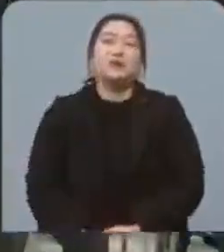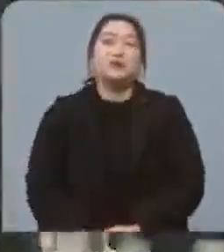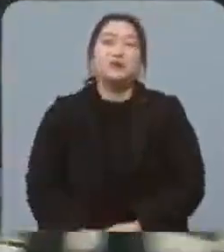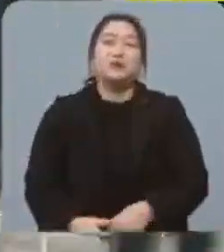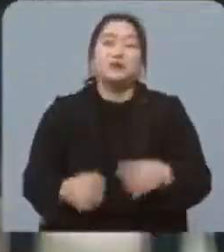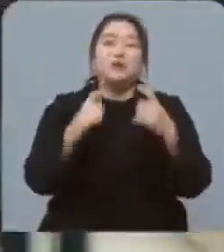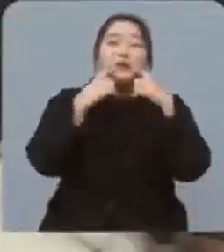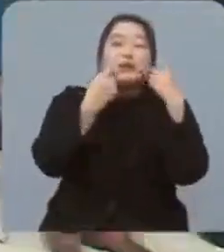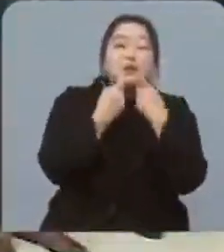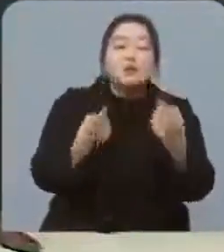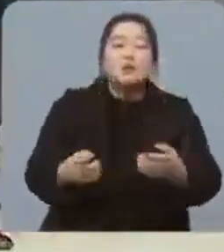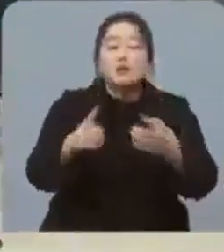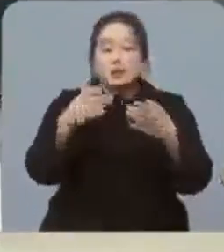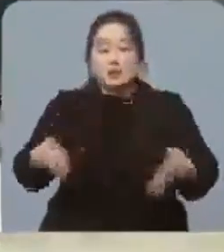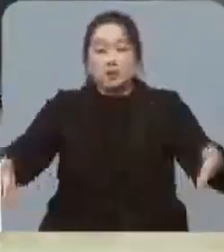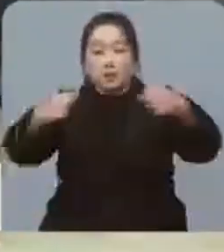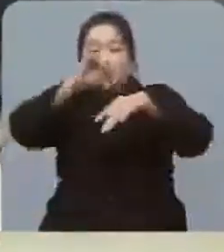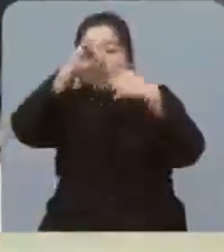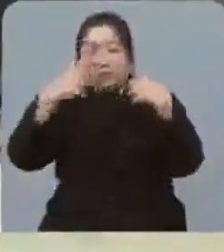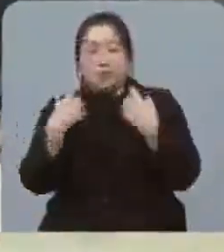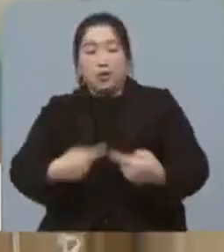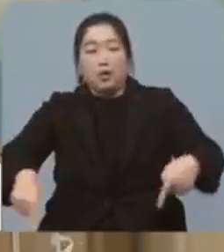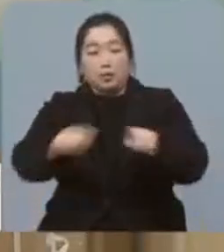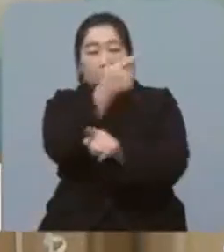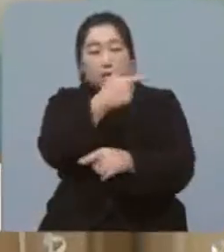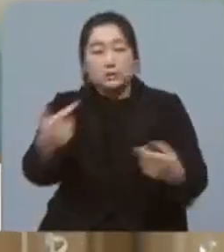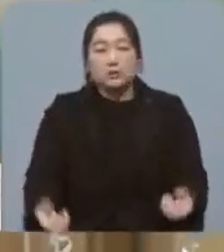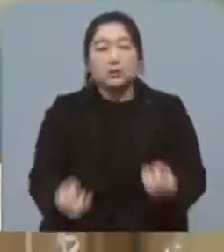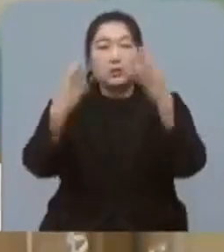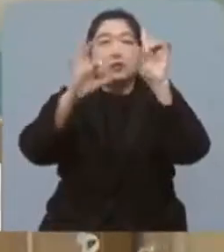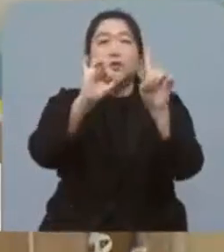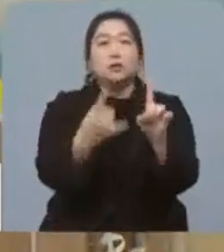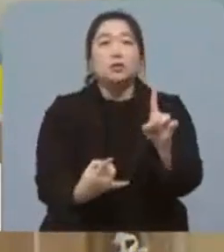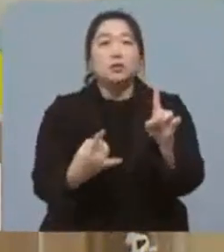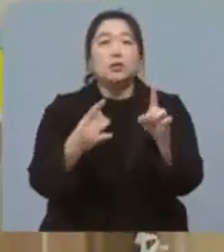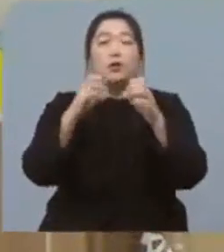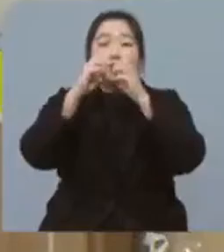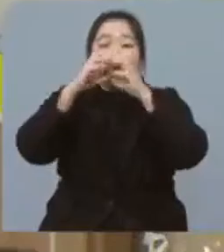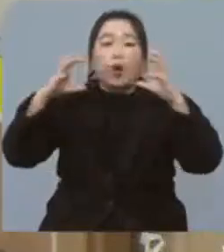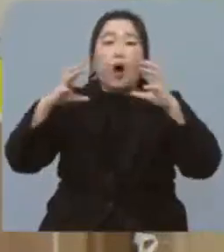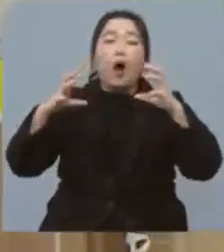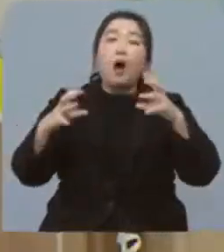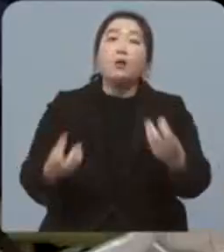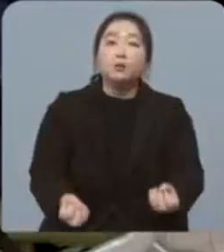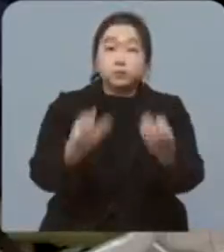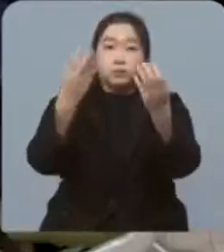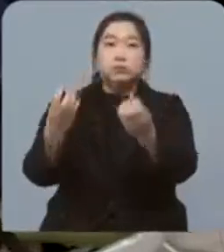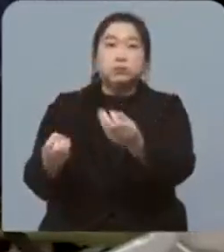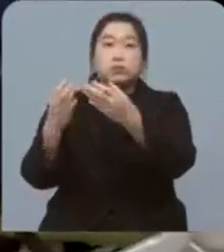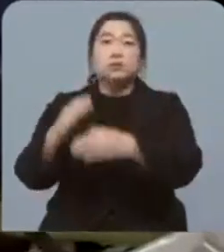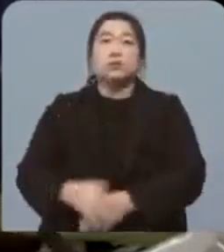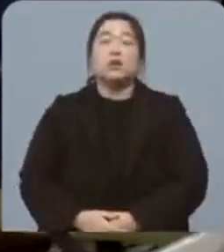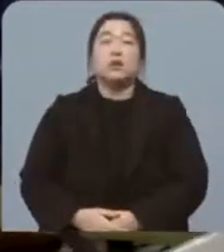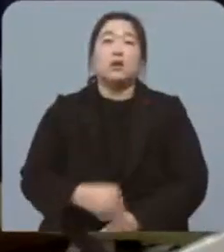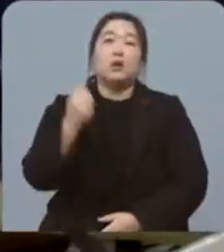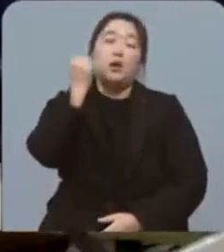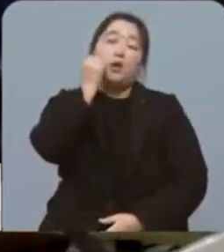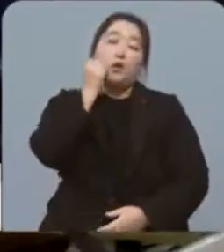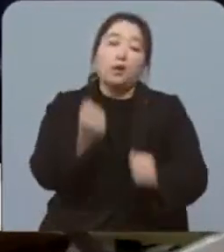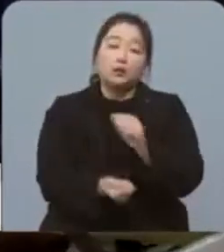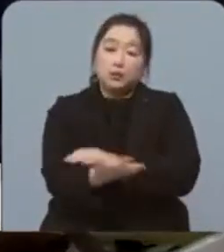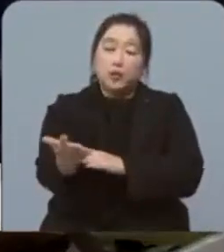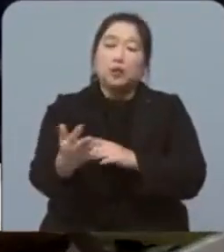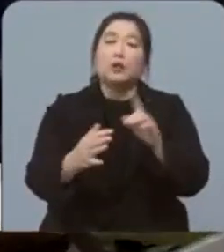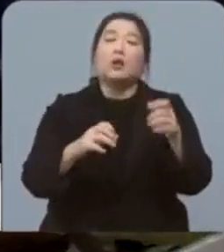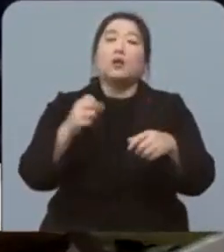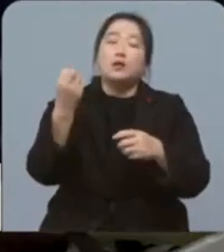민관정이 함께하는 대규모 행사에서도 일회용품 풍선이 퍼포먼스에 대거 등장했습니다. 다과를 제공할 때는